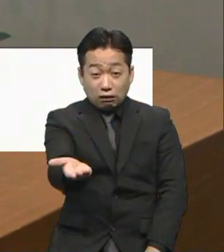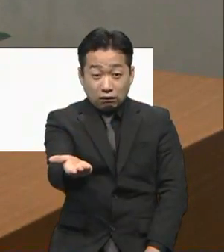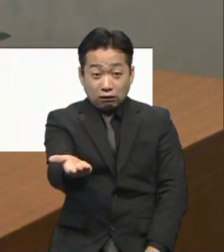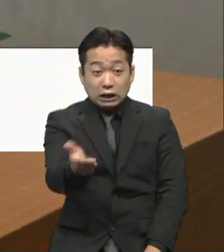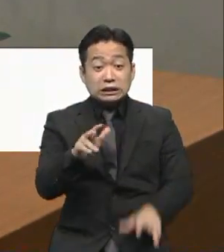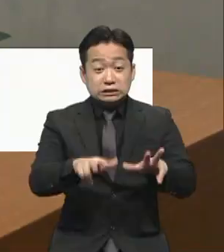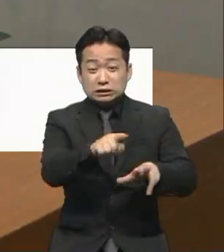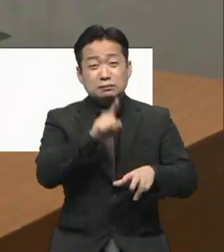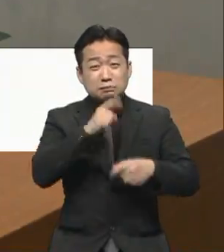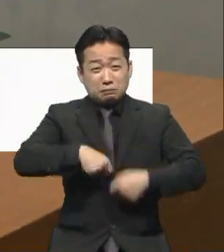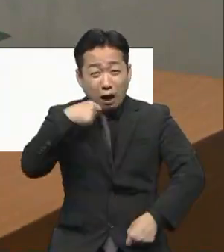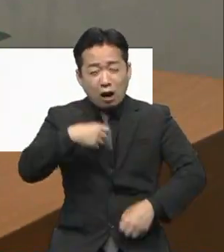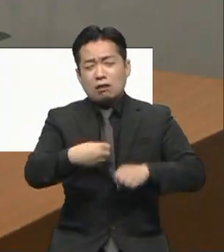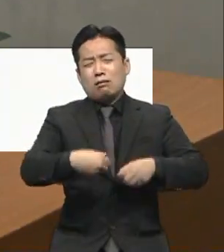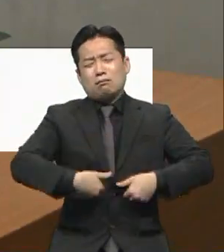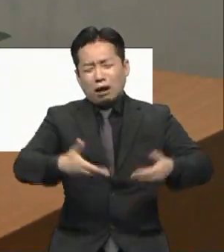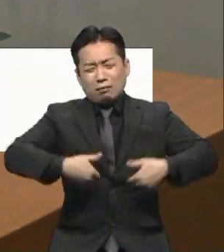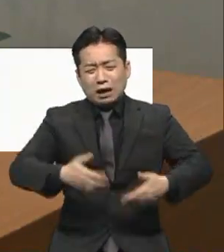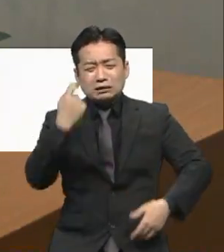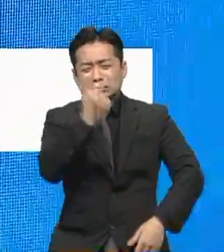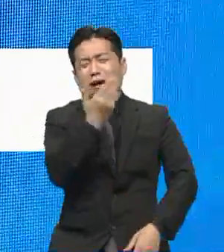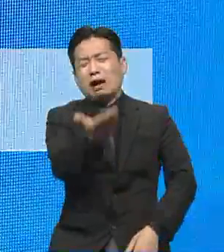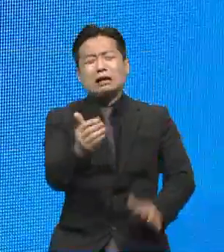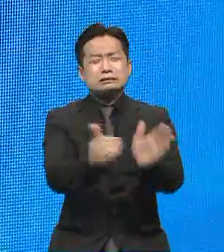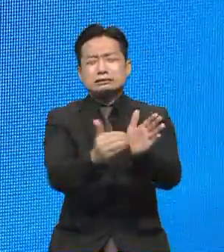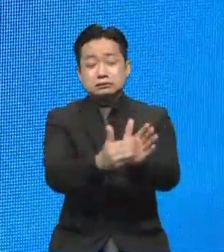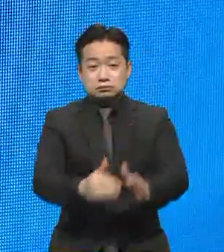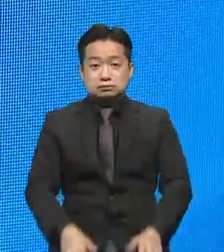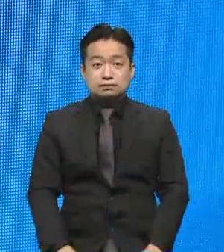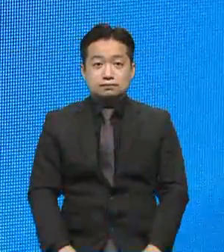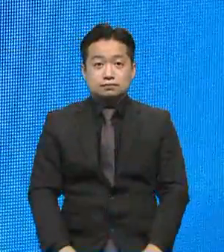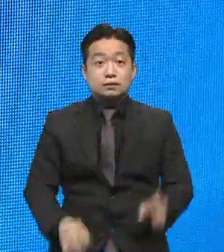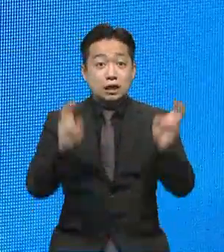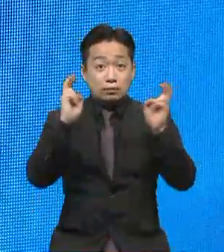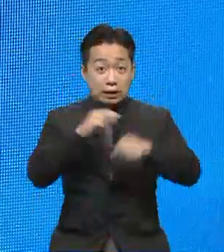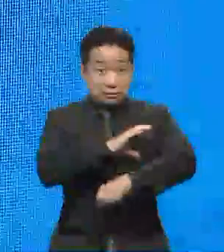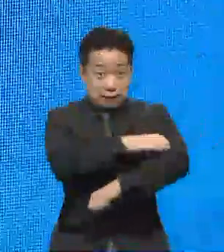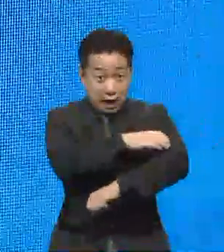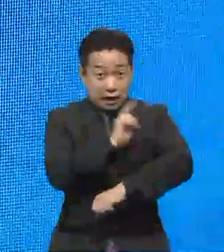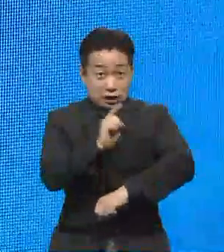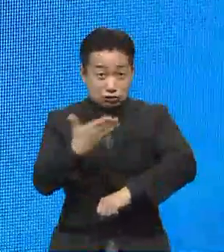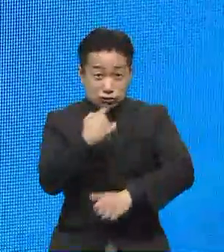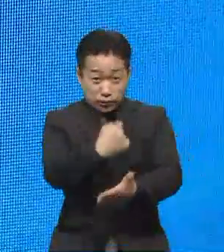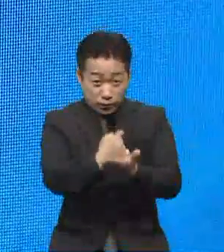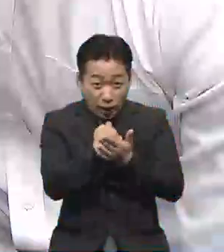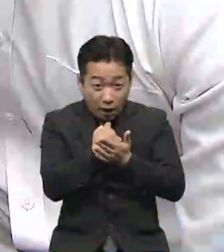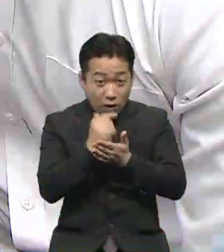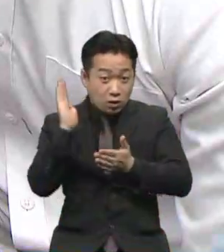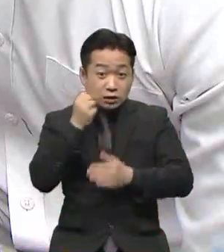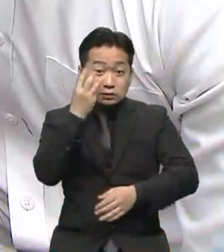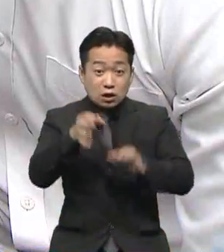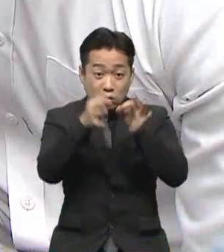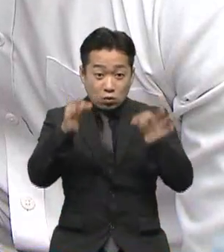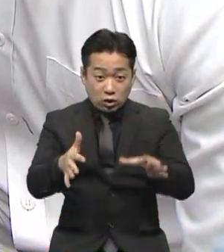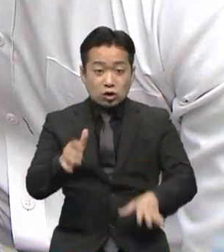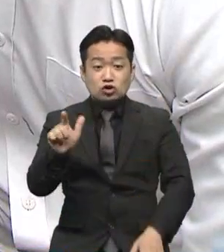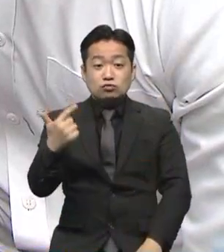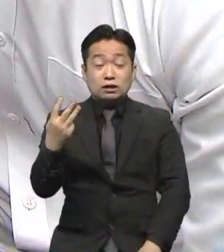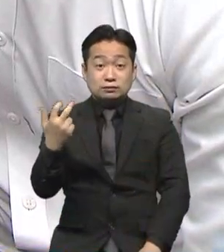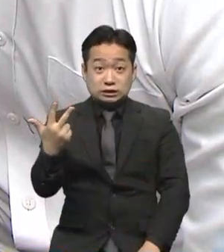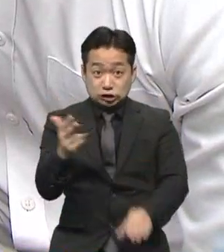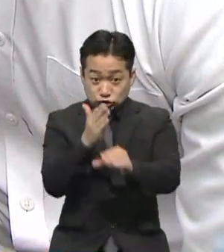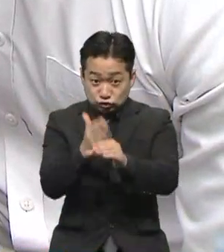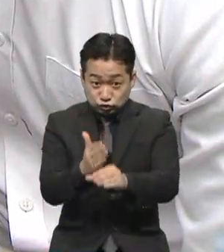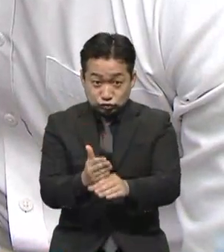여러분 상황 수락 충당했다 직장 갑질 219 에 접수된 최근 3개월 제고 600 37권 가운데